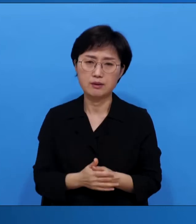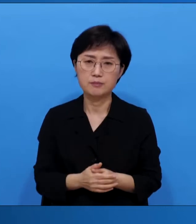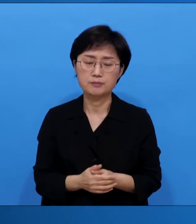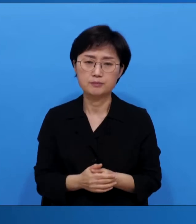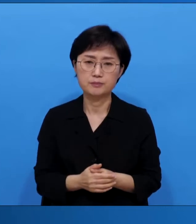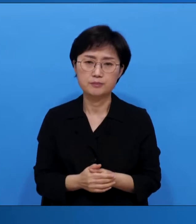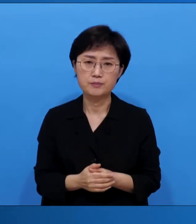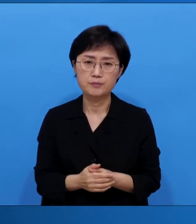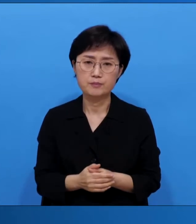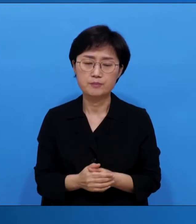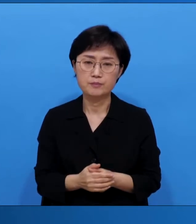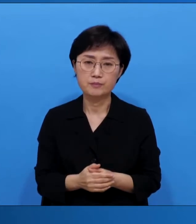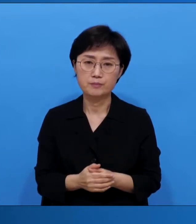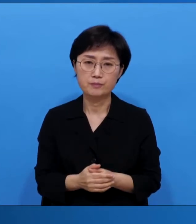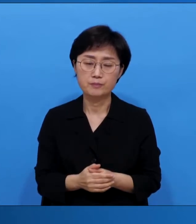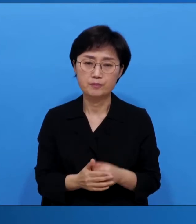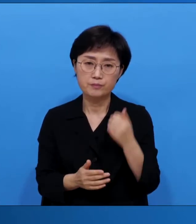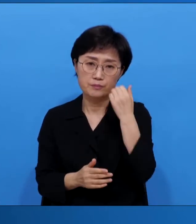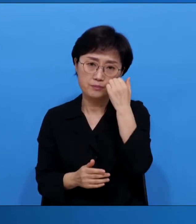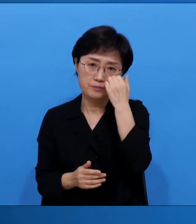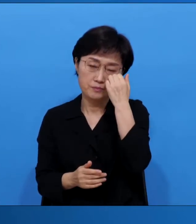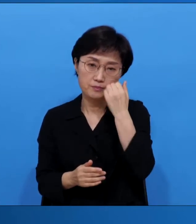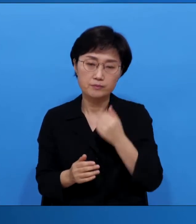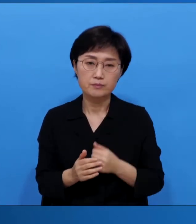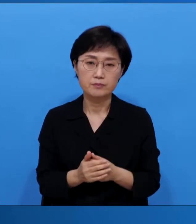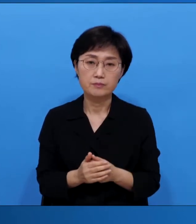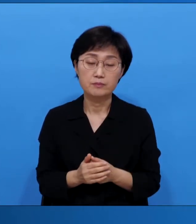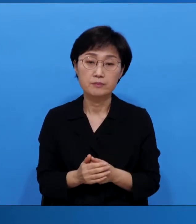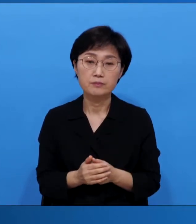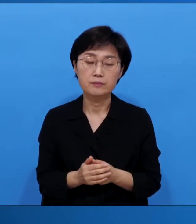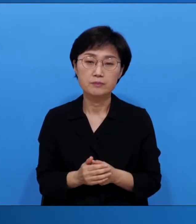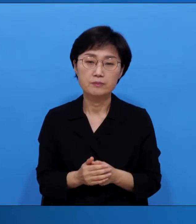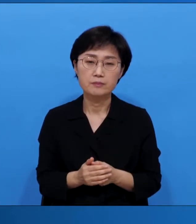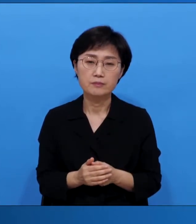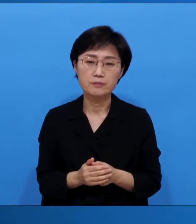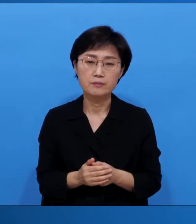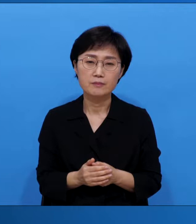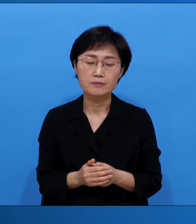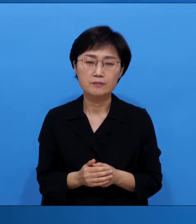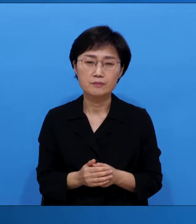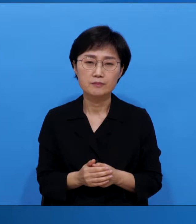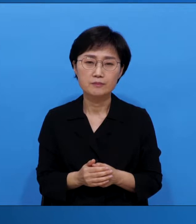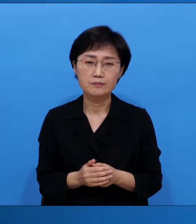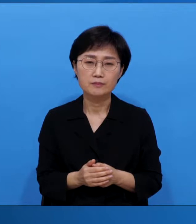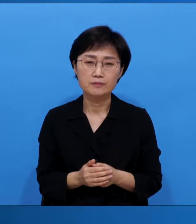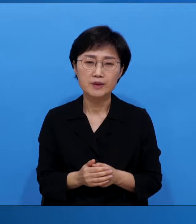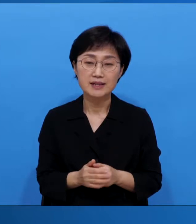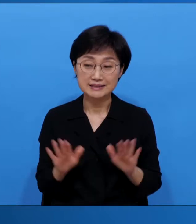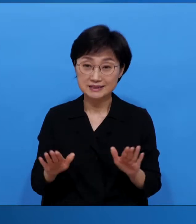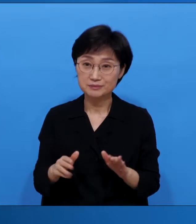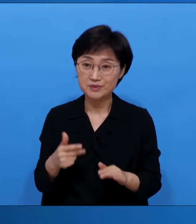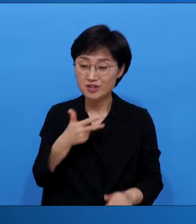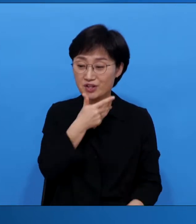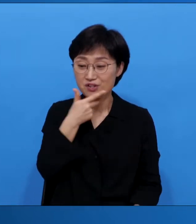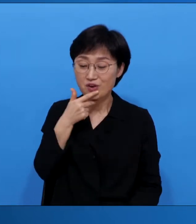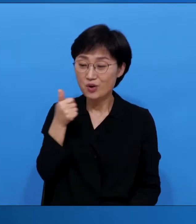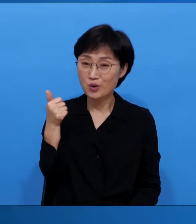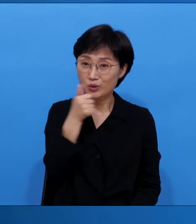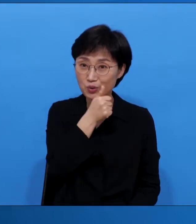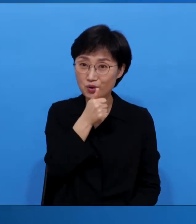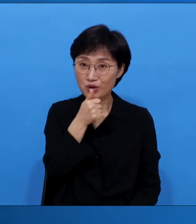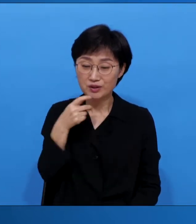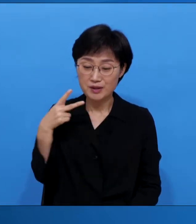dangerous. 우리 그 통역하는 에스더 사모 박성진 목사